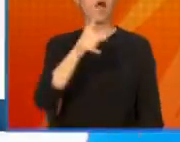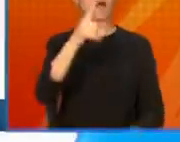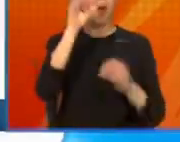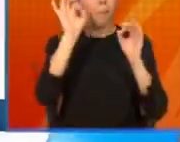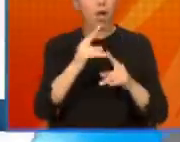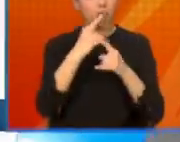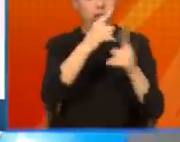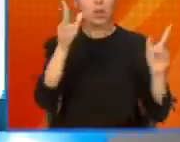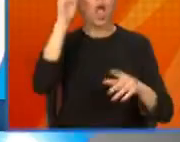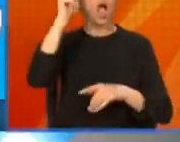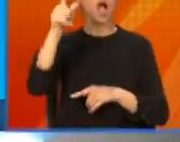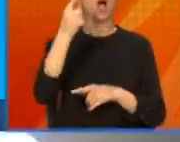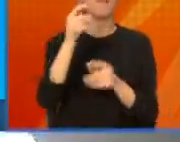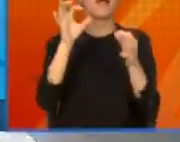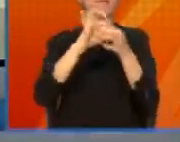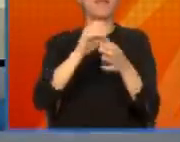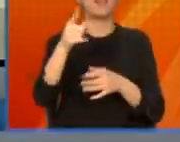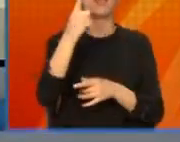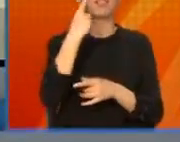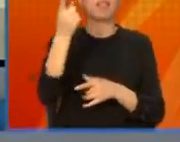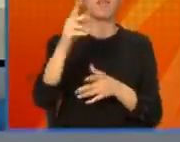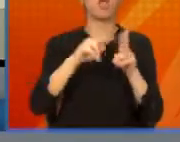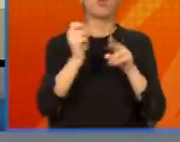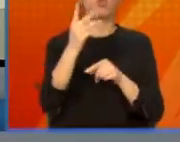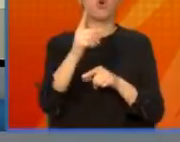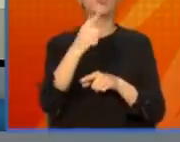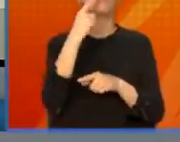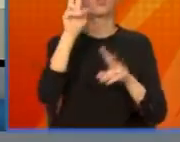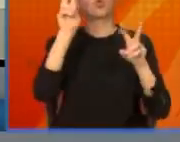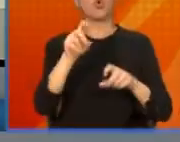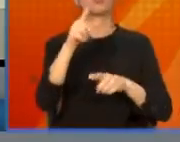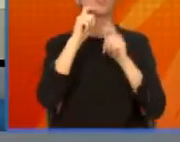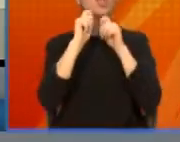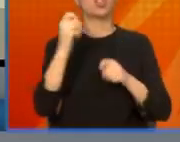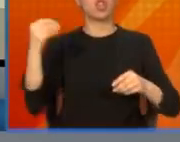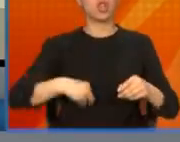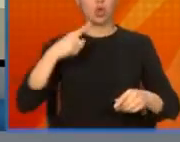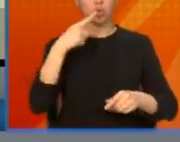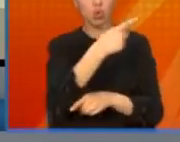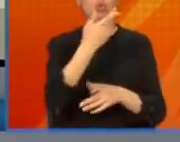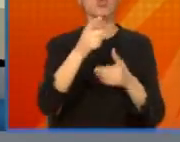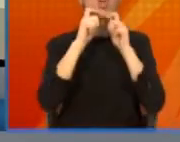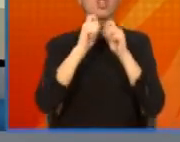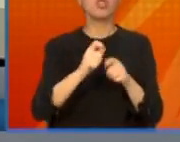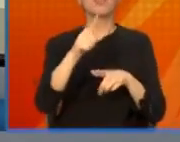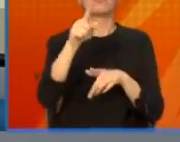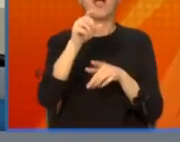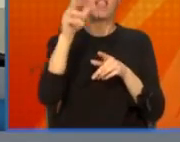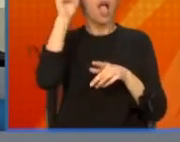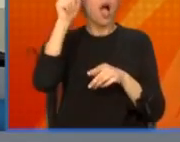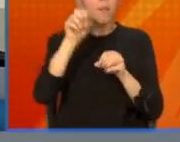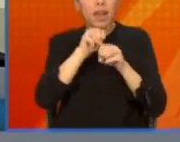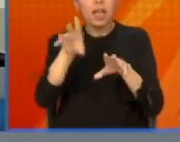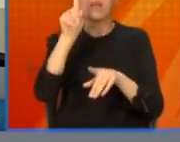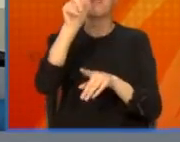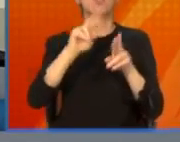Bültenimizin başında söylemiştik, Amerika Birleşik Devletleri koronavirüs konusunda Çin'i suçluyor açıktan açığa. Ama Çin'den Amerika'ya yayılan tek şey koronavirüs değil bu